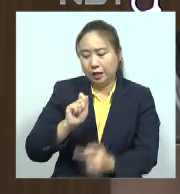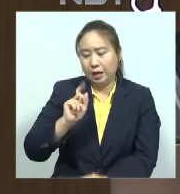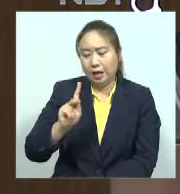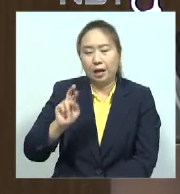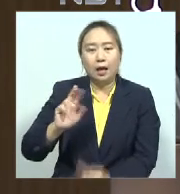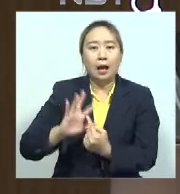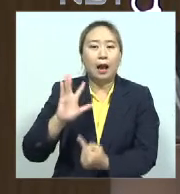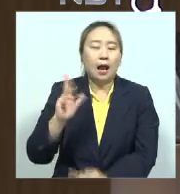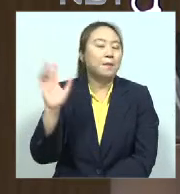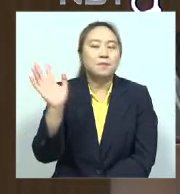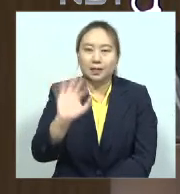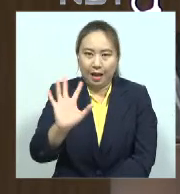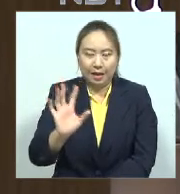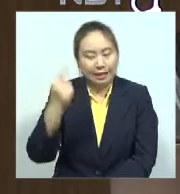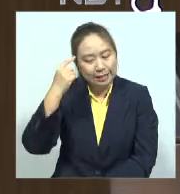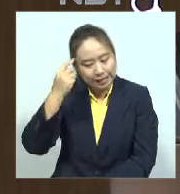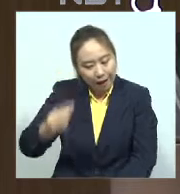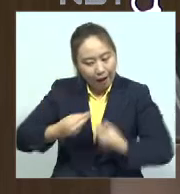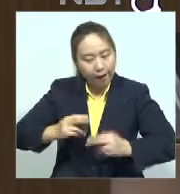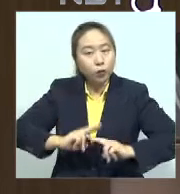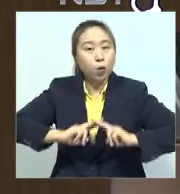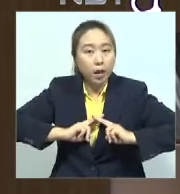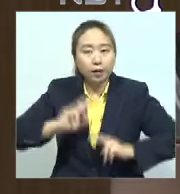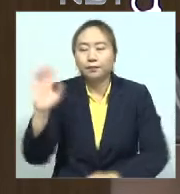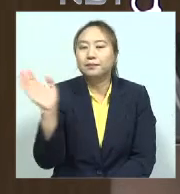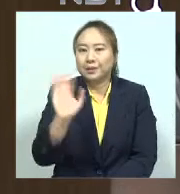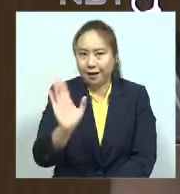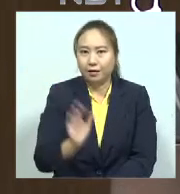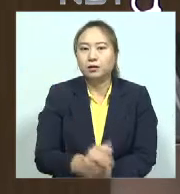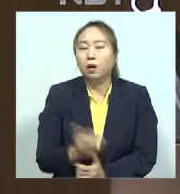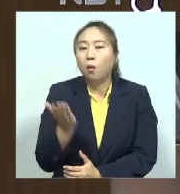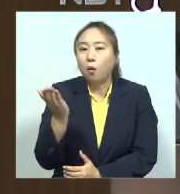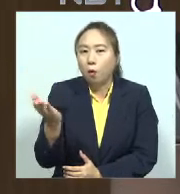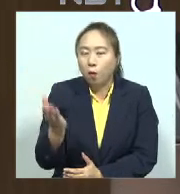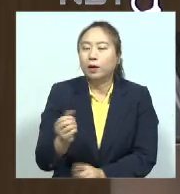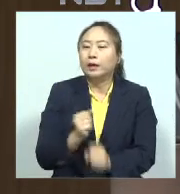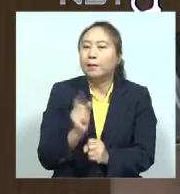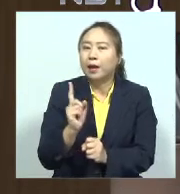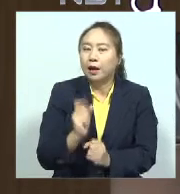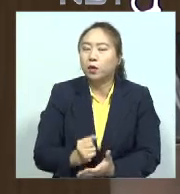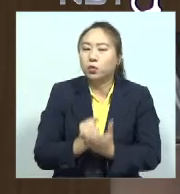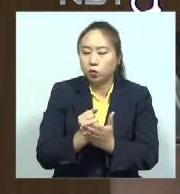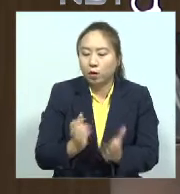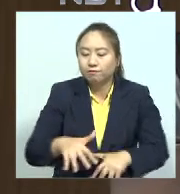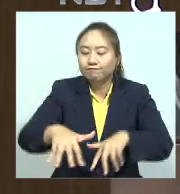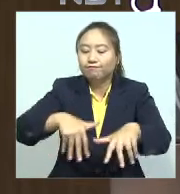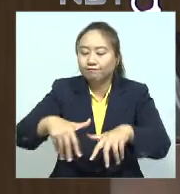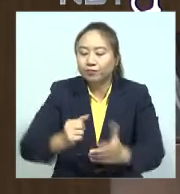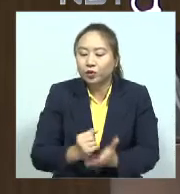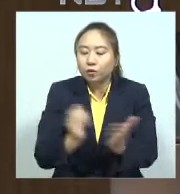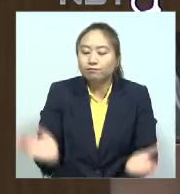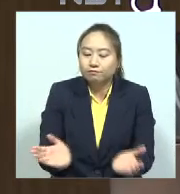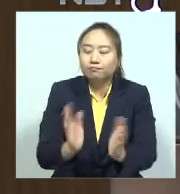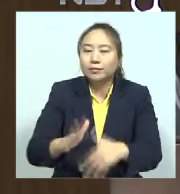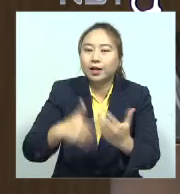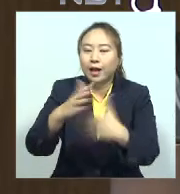ได้เรียกร้องเพื่อตัวเราเองแต่เราเรียกร้องเพื่อการขับเคลื่อนพัฒนากับพี่น้องประชาชนในอีสาน